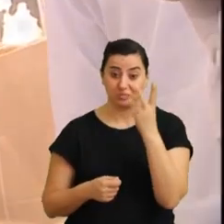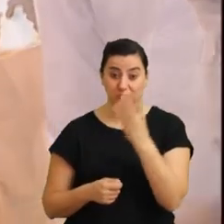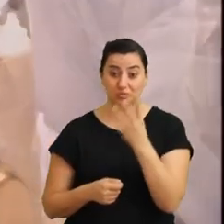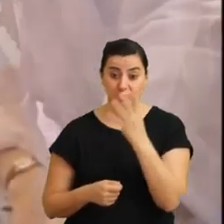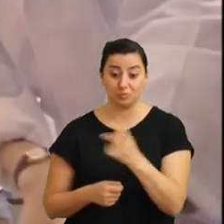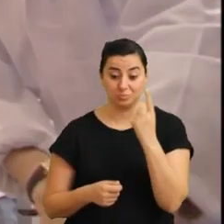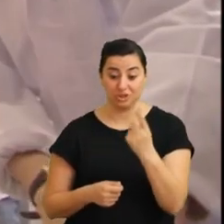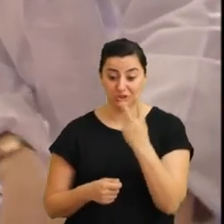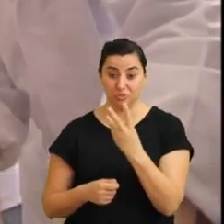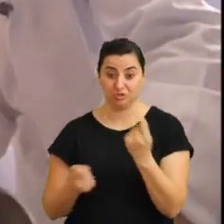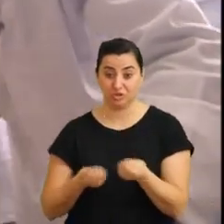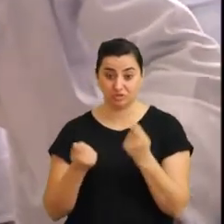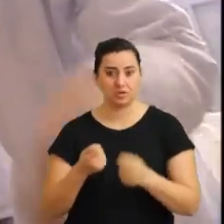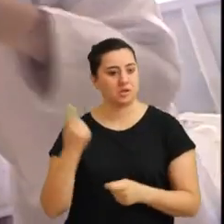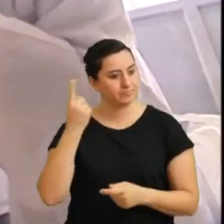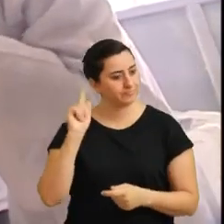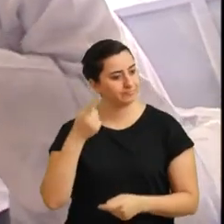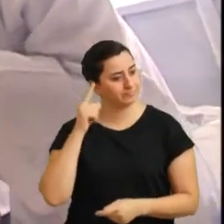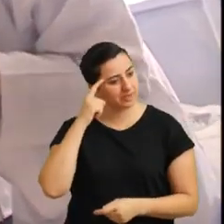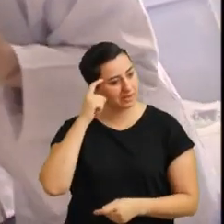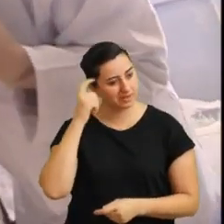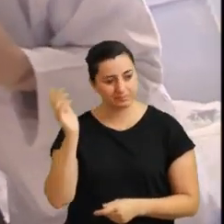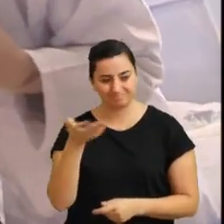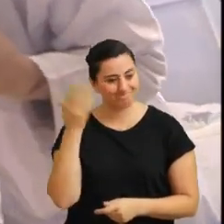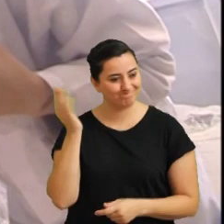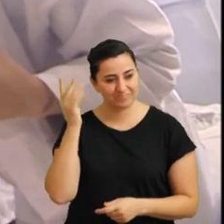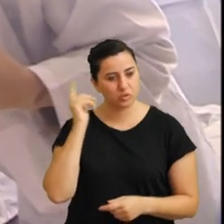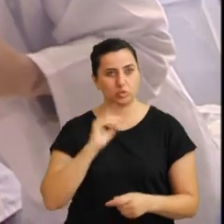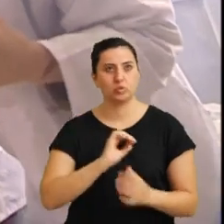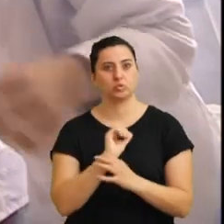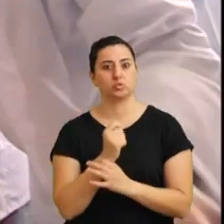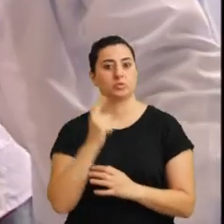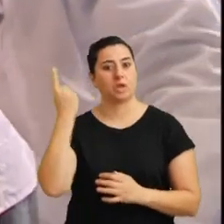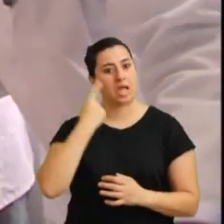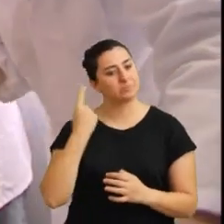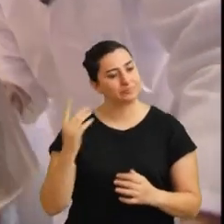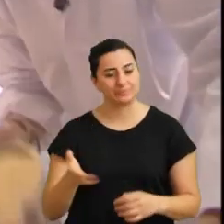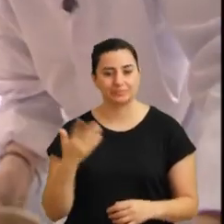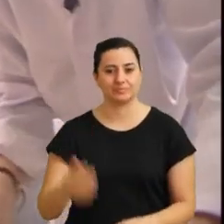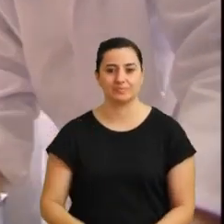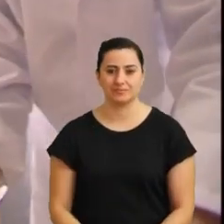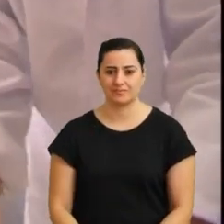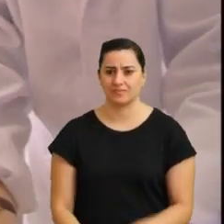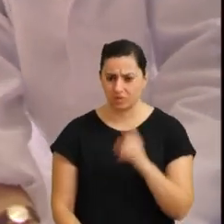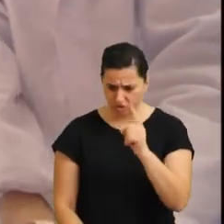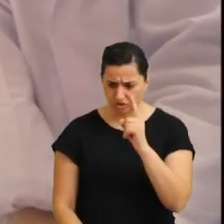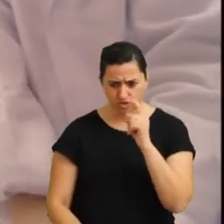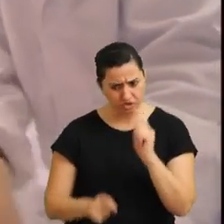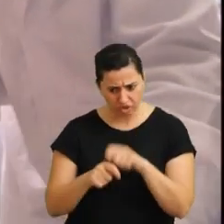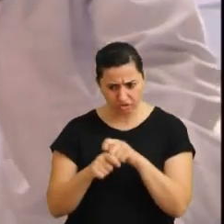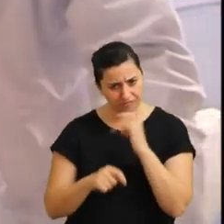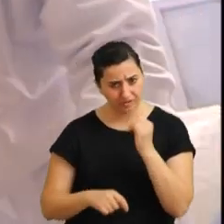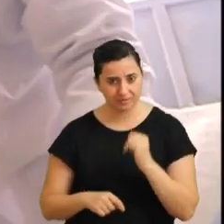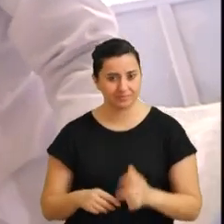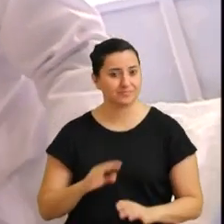1, 2, 3, 4. Çalış. Kendini hep reis zannediyor. Kendini hep usta zannediyor, usta başı zannediyor. İştireceğim bak. Çalış yoksa geliyor